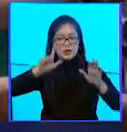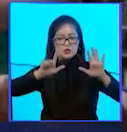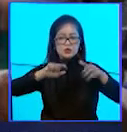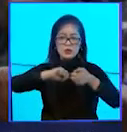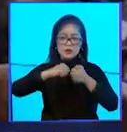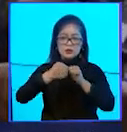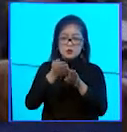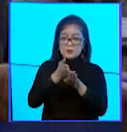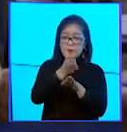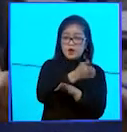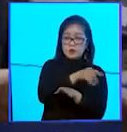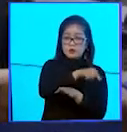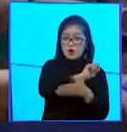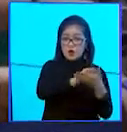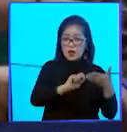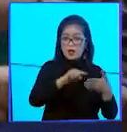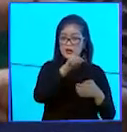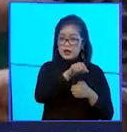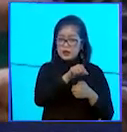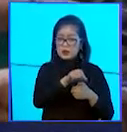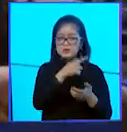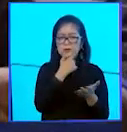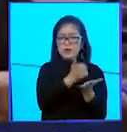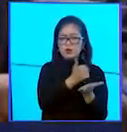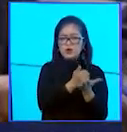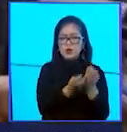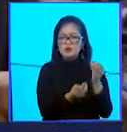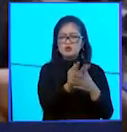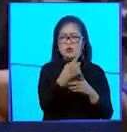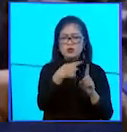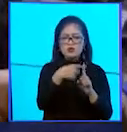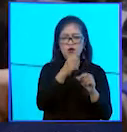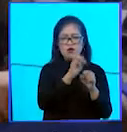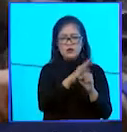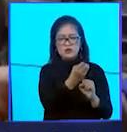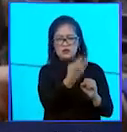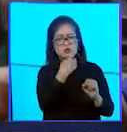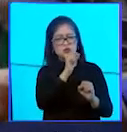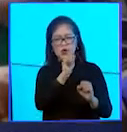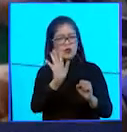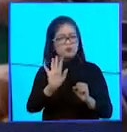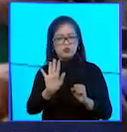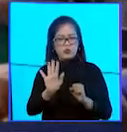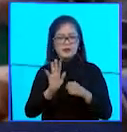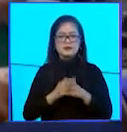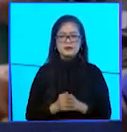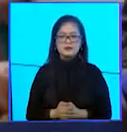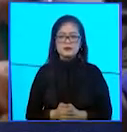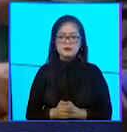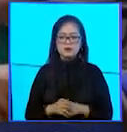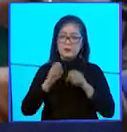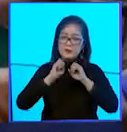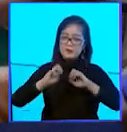sebelumnya, itu lebih banyak ternyata terpaparnya bukan di sekolah. Nah untuk itu sekali lagi kami sampaikan kepada kita semua, khusus para